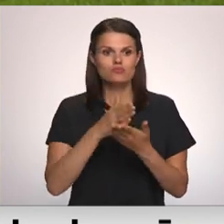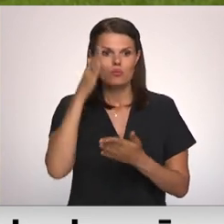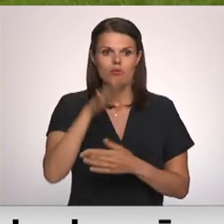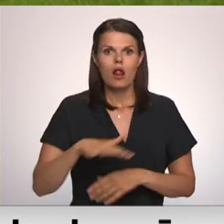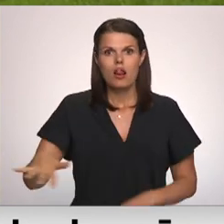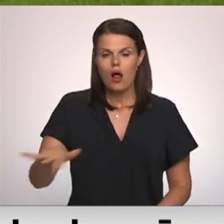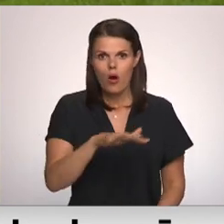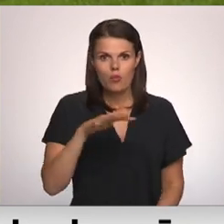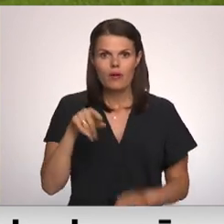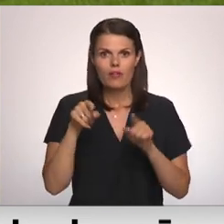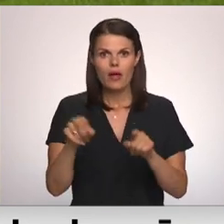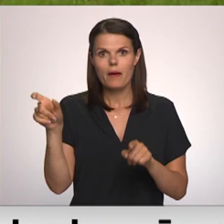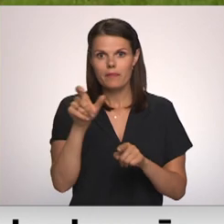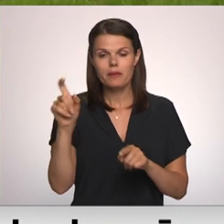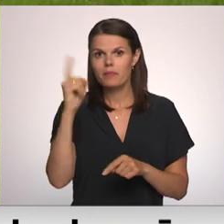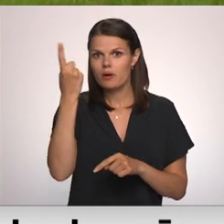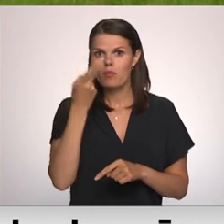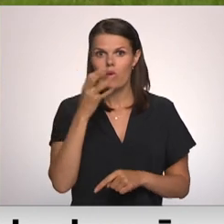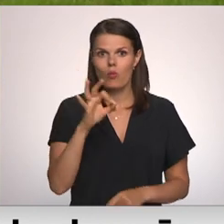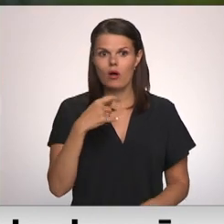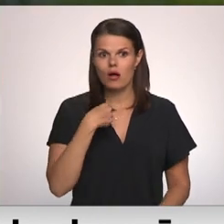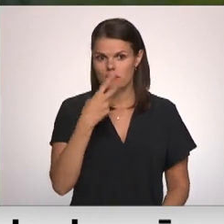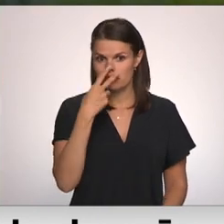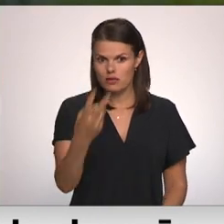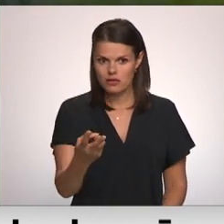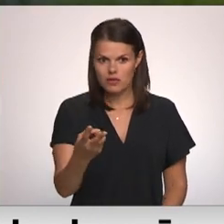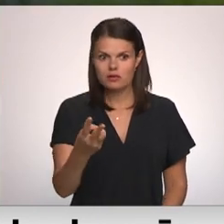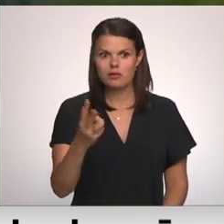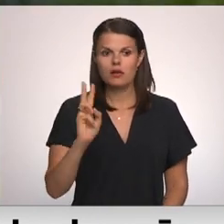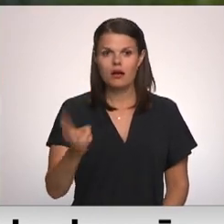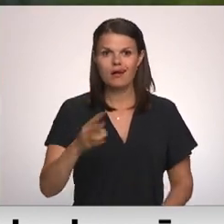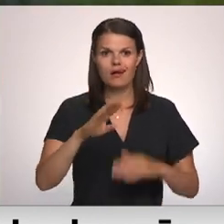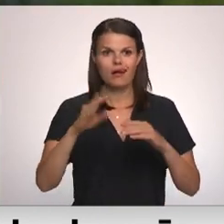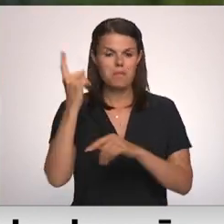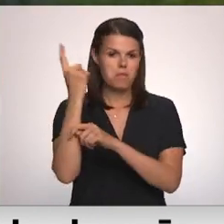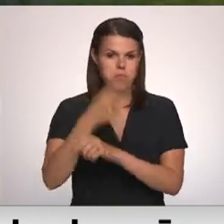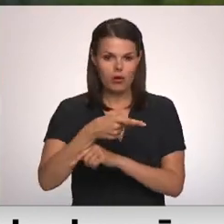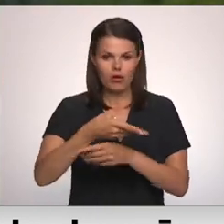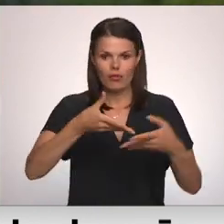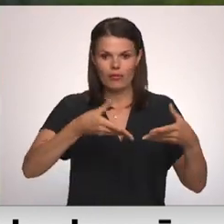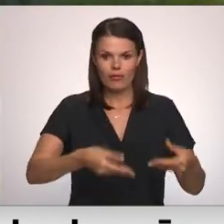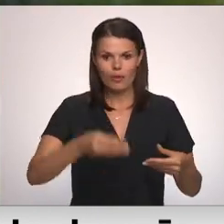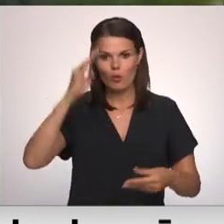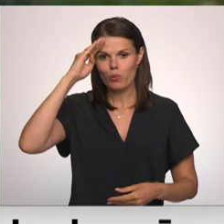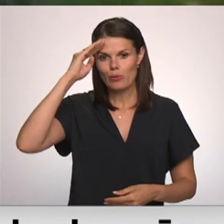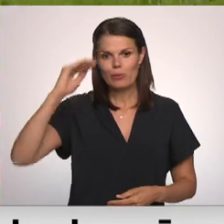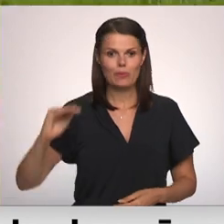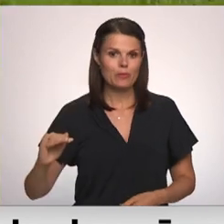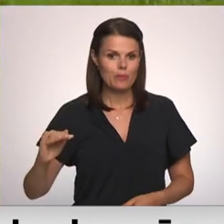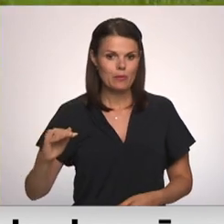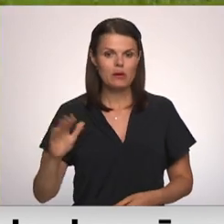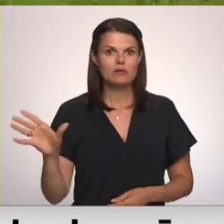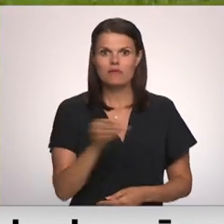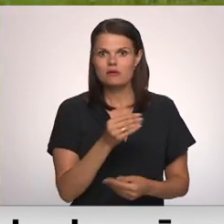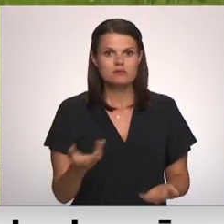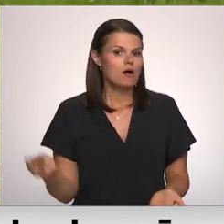laukumā. Tajā momentā pirmais, ko es ieraudzīju, bija tas, ka zem konstrukcijām piespiezis guršis puisītis mazais. Visi